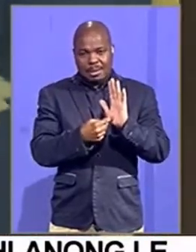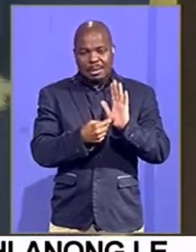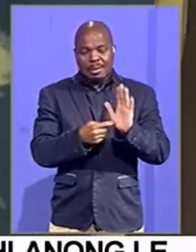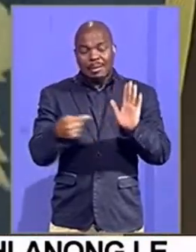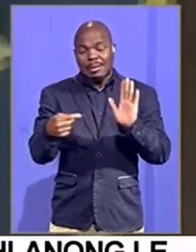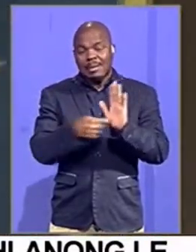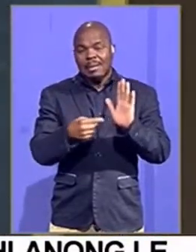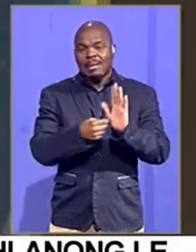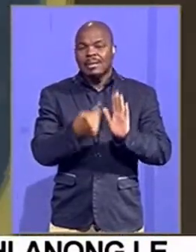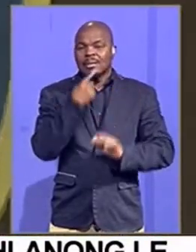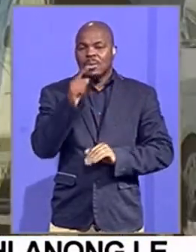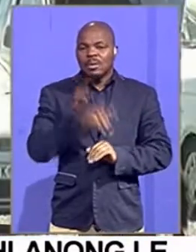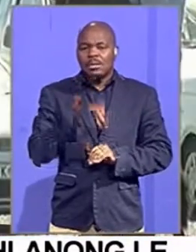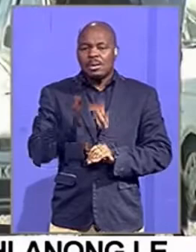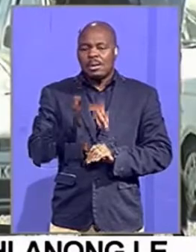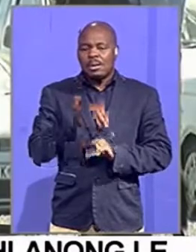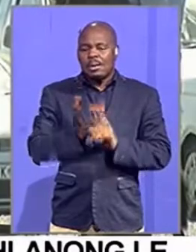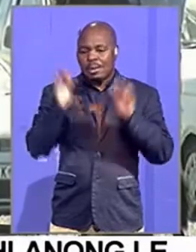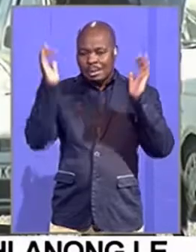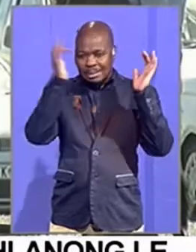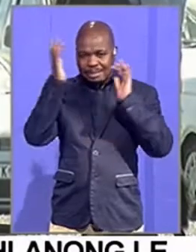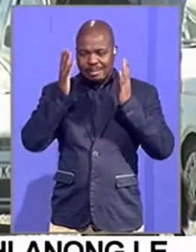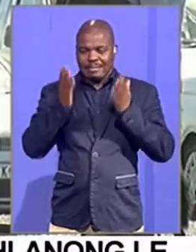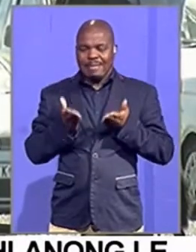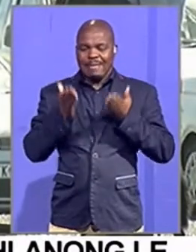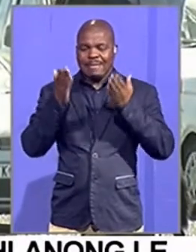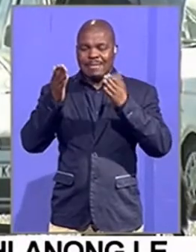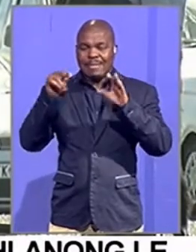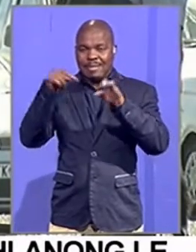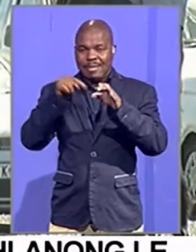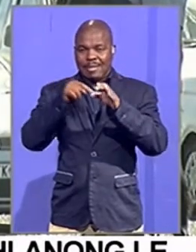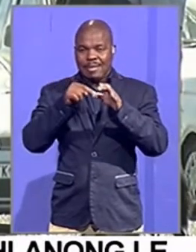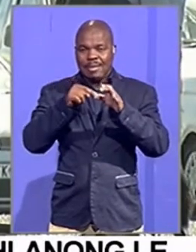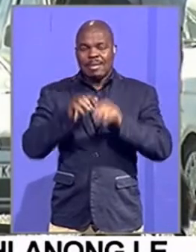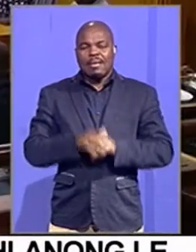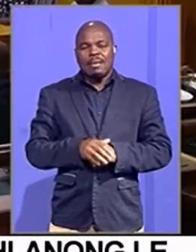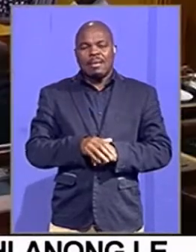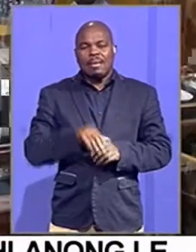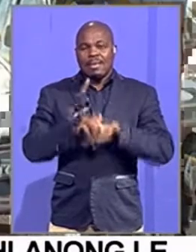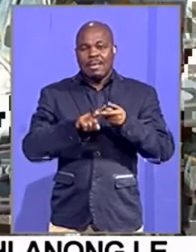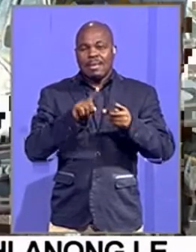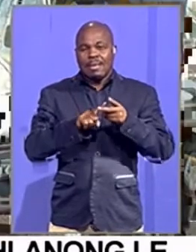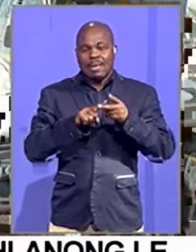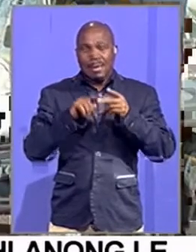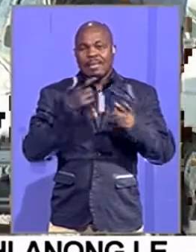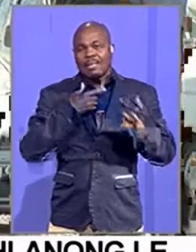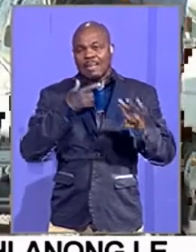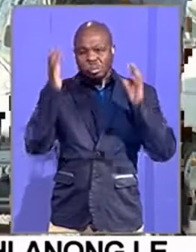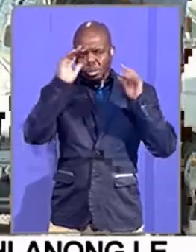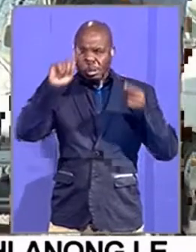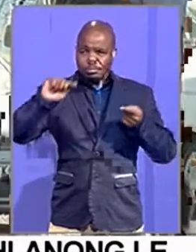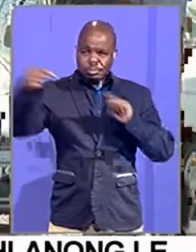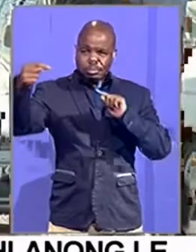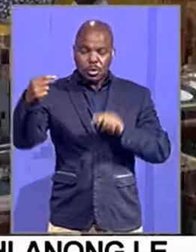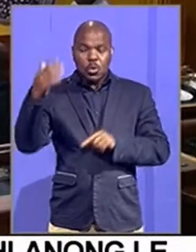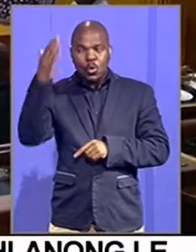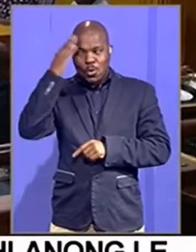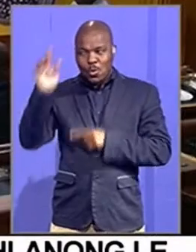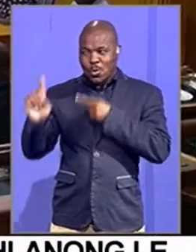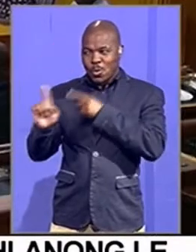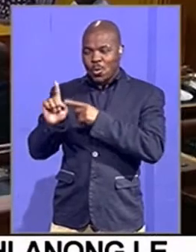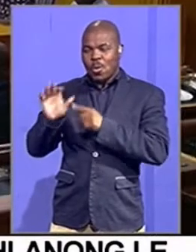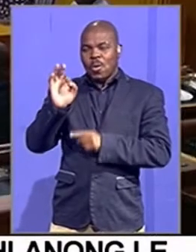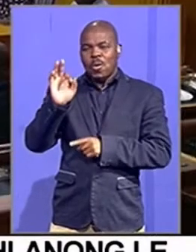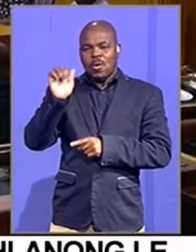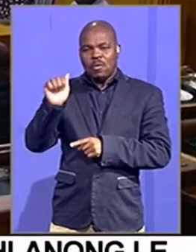e bolela ka merero ya tšahlodi strategic intelligence le intelligence gobane re a tseba gore ntate Fraser e be